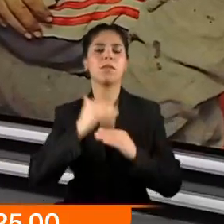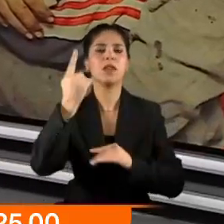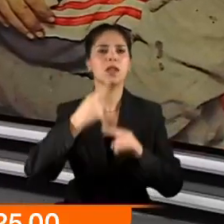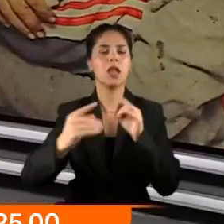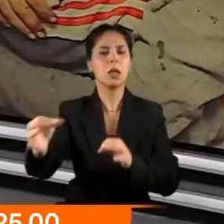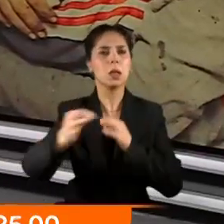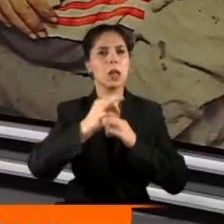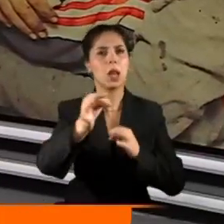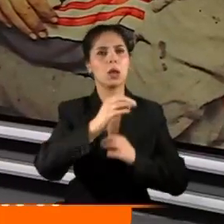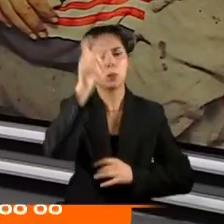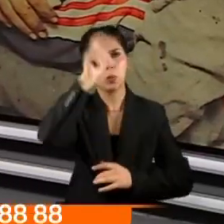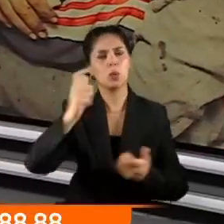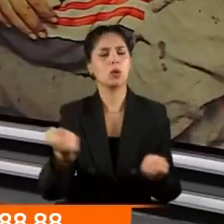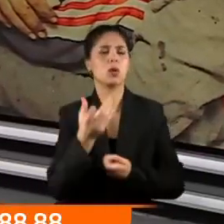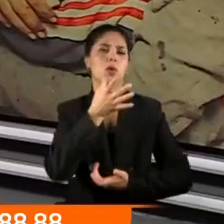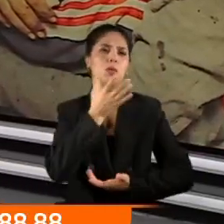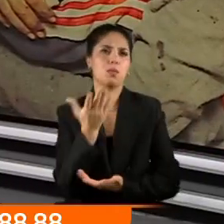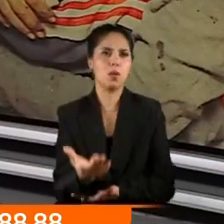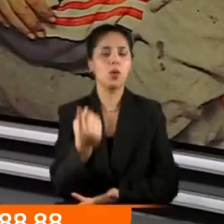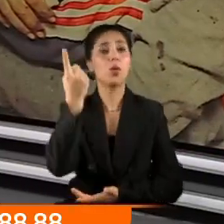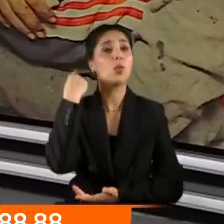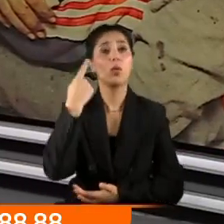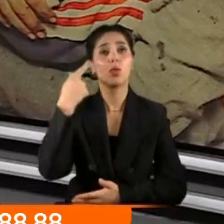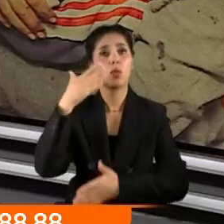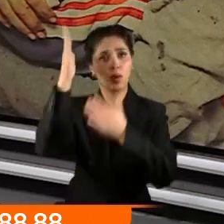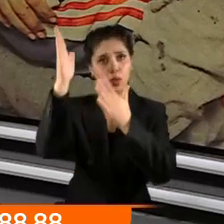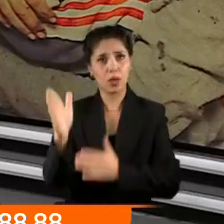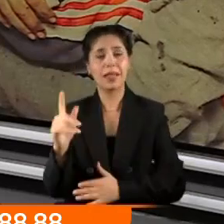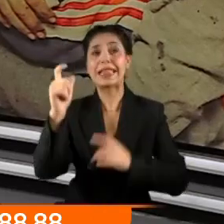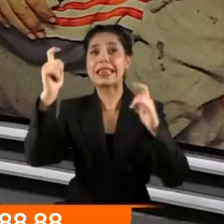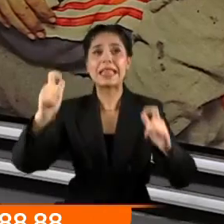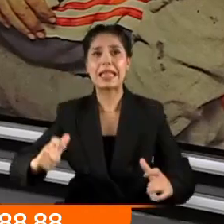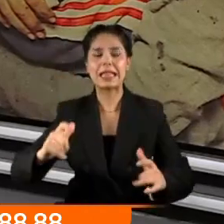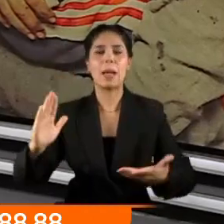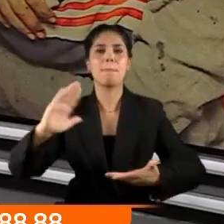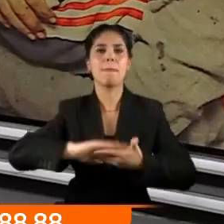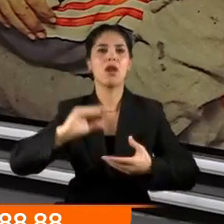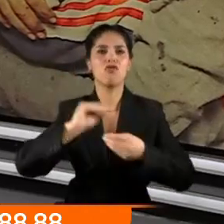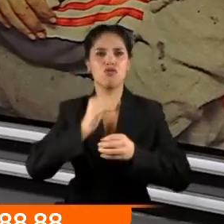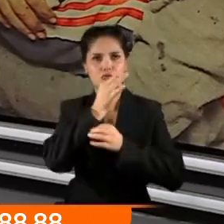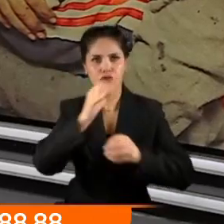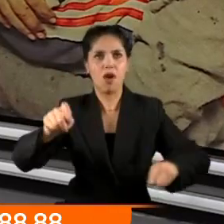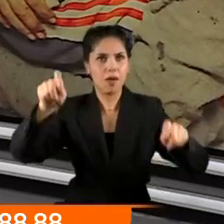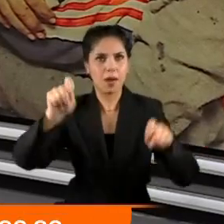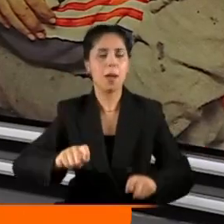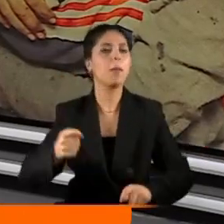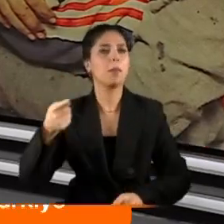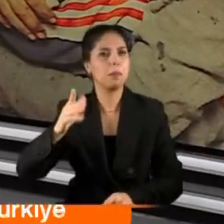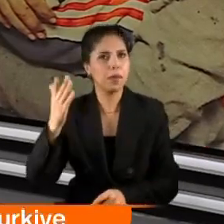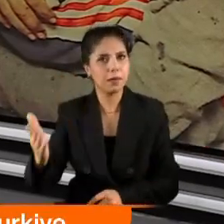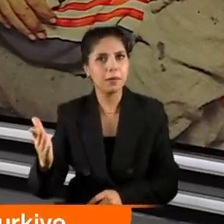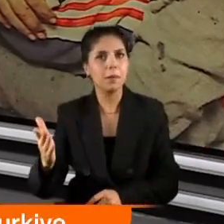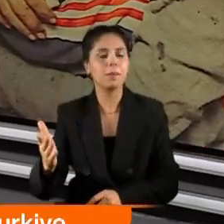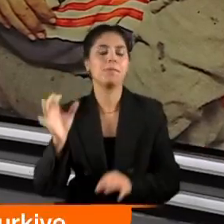yürütüldü biliyorsunuz. Türkiye de devredeydi. Dün hatırlarsanız Cumhurbaşkanı Erdoğan biraz önce de verdik. Cezayir'de ateşkes için bir çağrı yapmıştı bir kez daha.